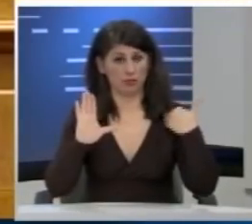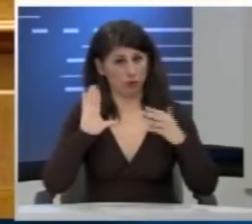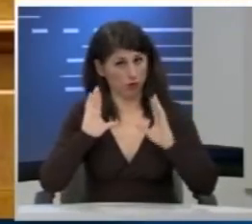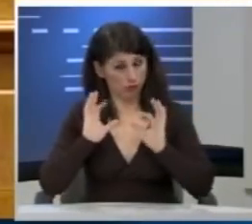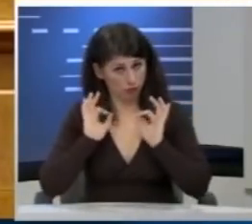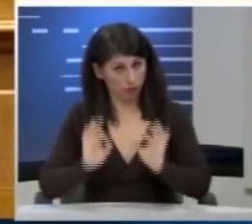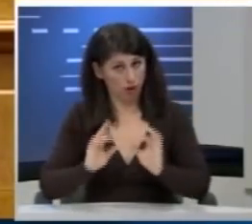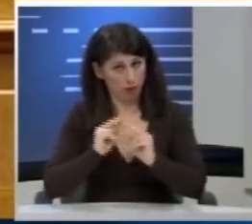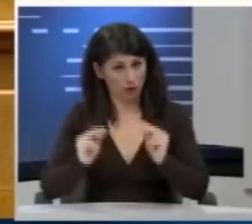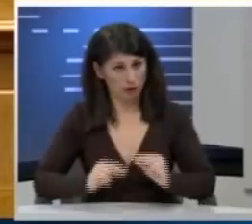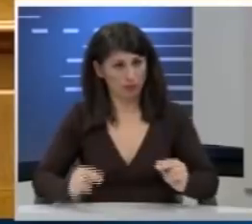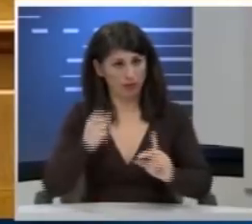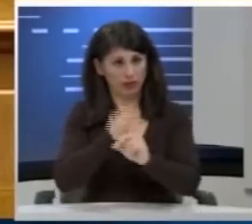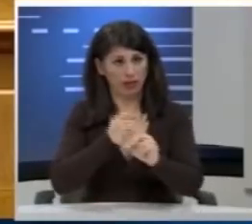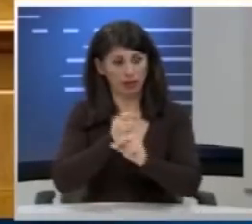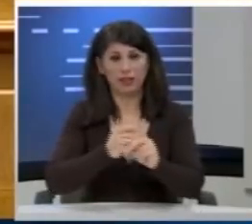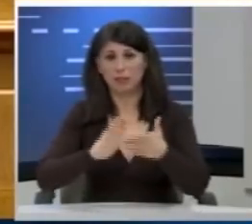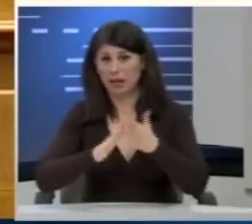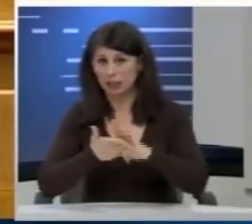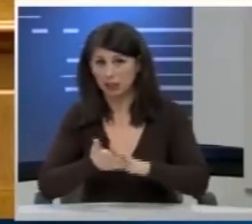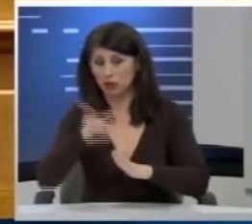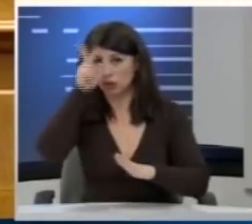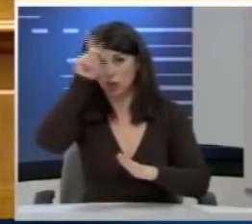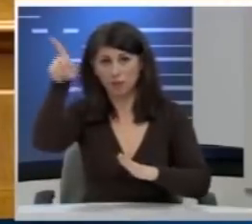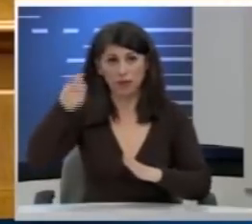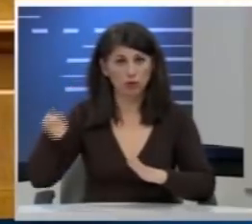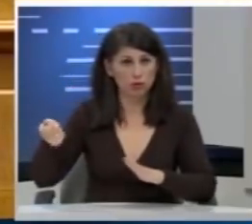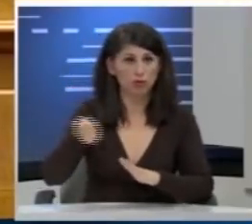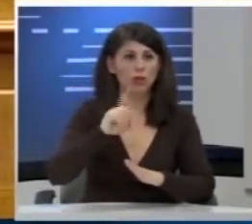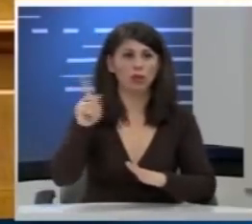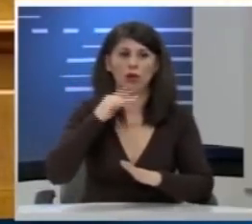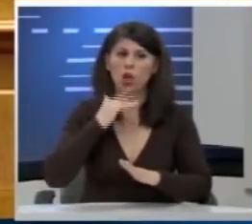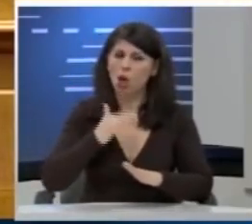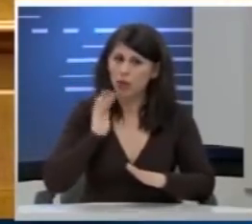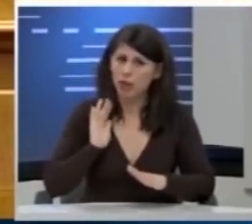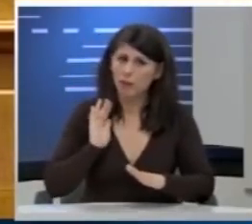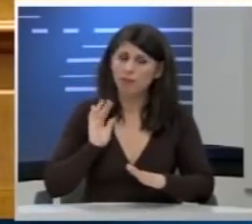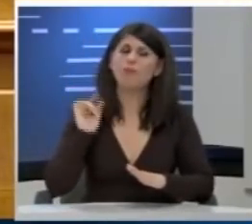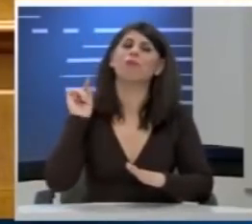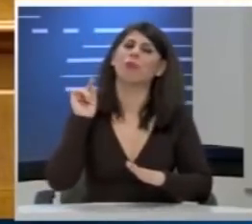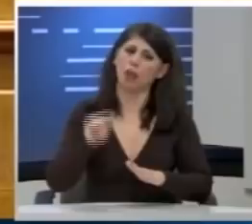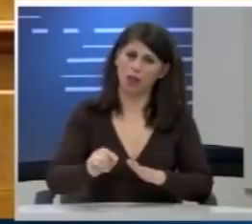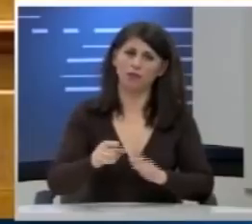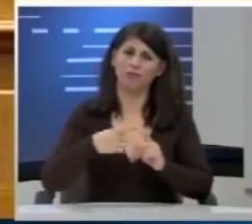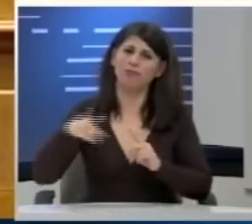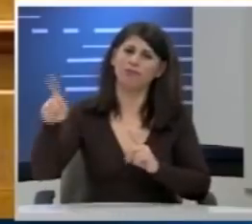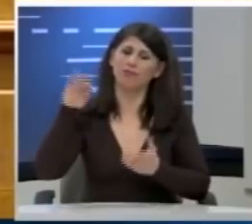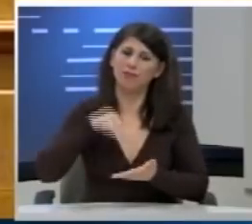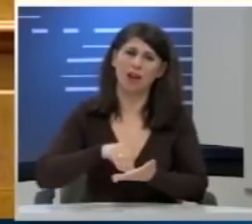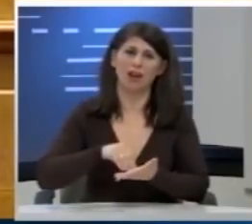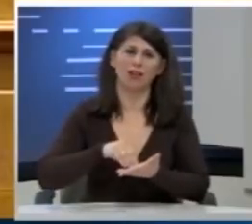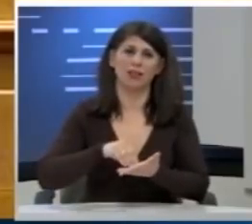διατάφτα, για τη διεκδίκηση δηλαδή στην πράξη των γερμανικών οφειλών και όχι στα λόγια, αυτή παραπέμπεται